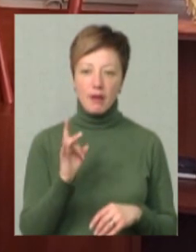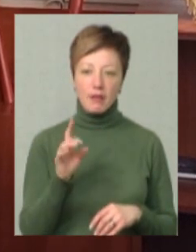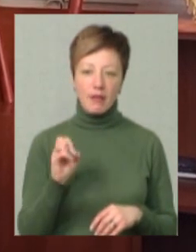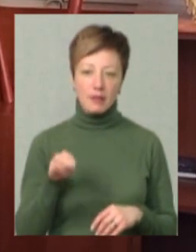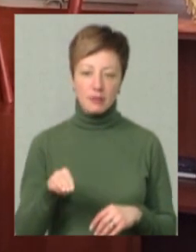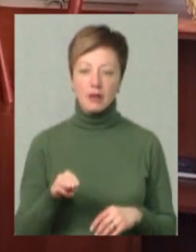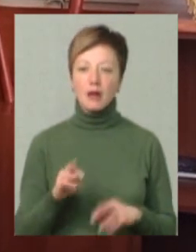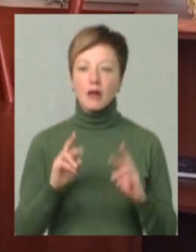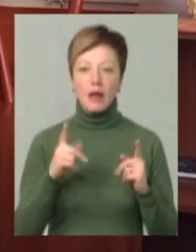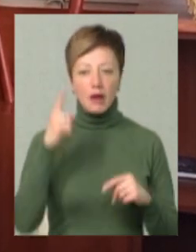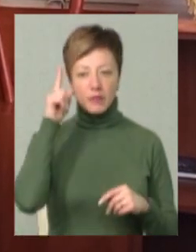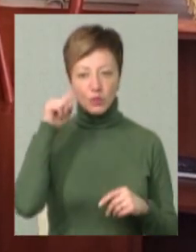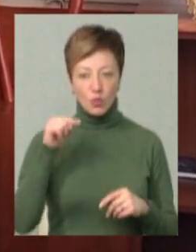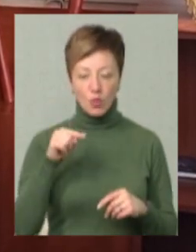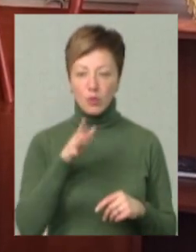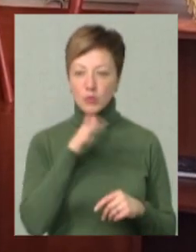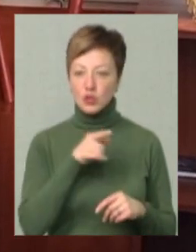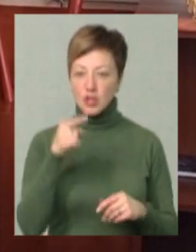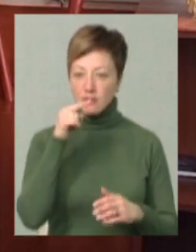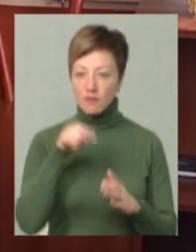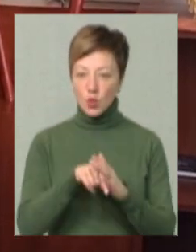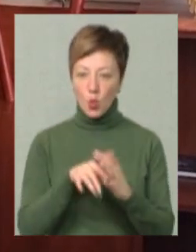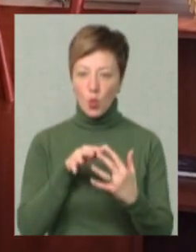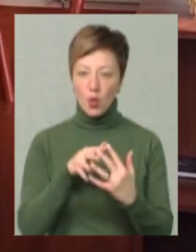І, як відомо,